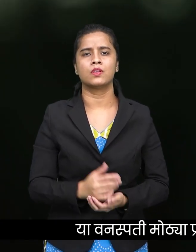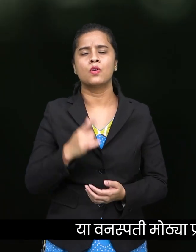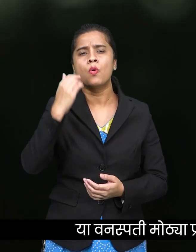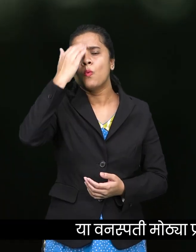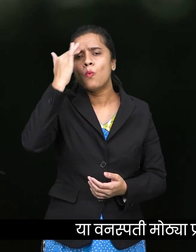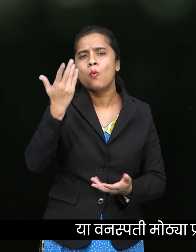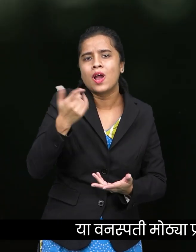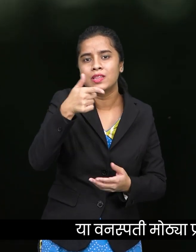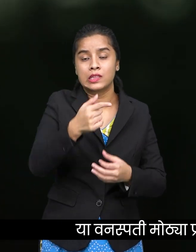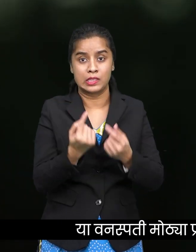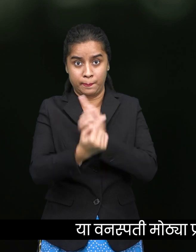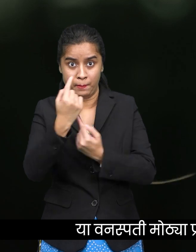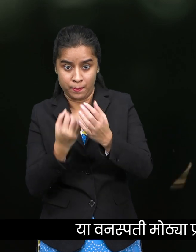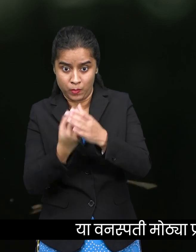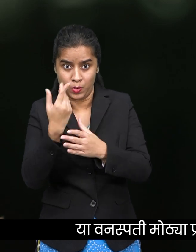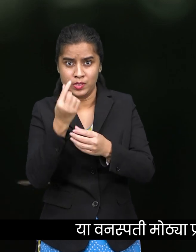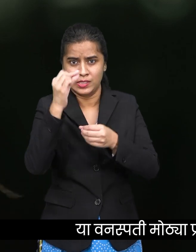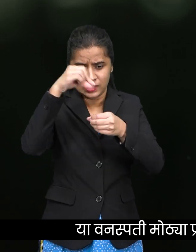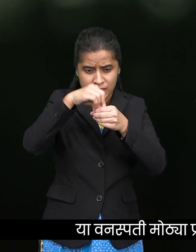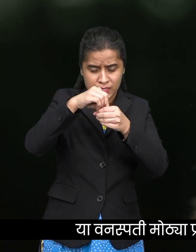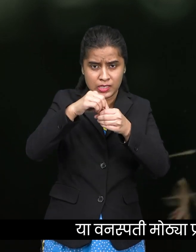फळांचे नाव, बियांची संख्या,